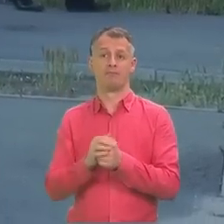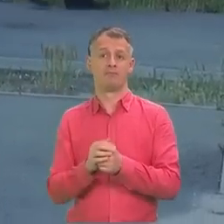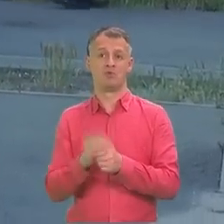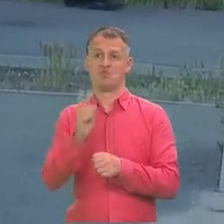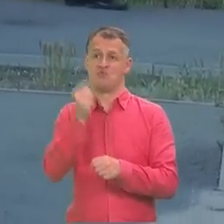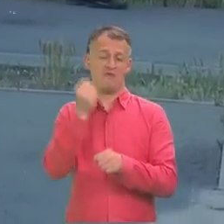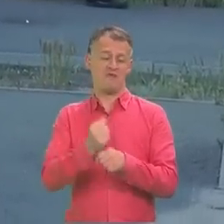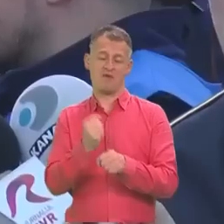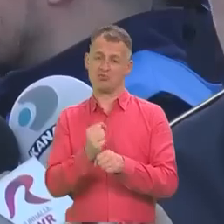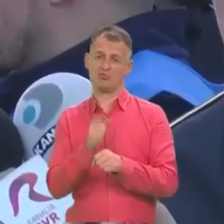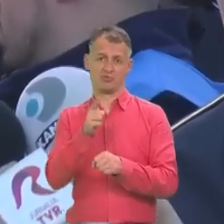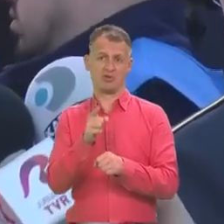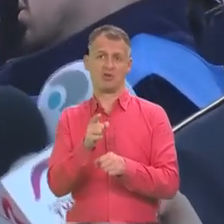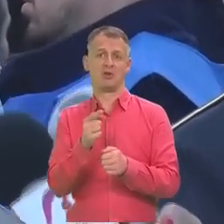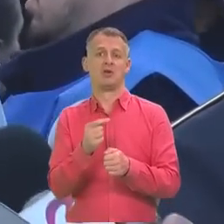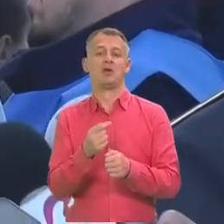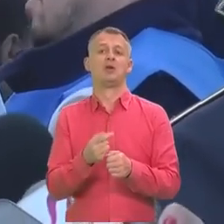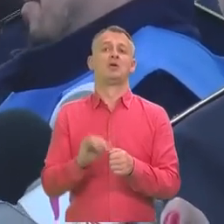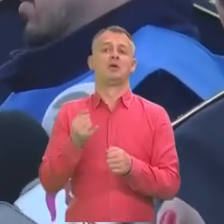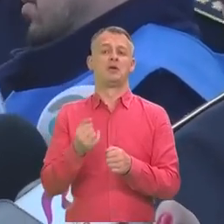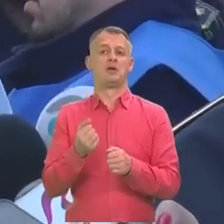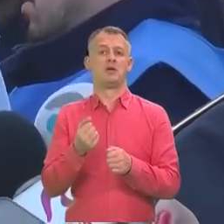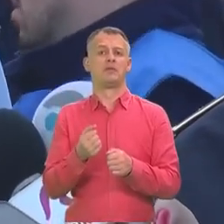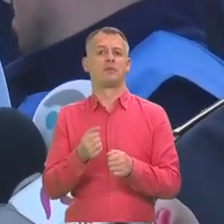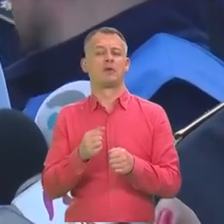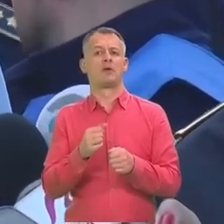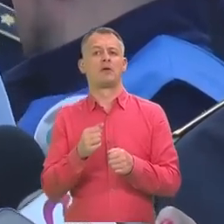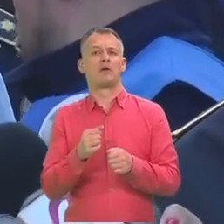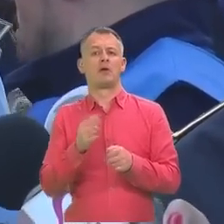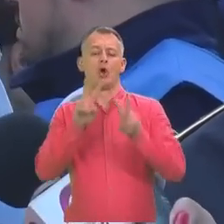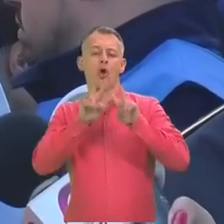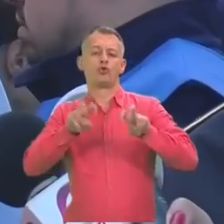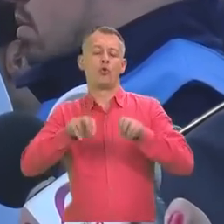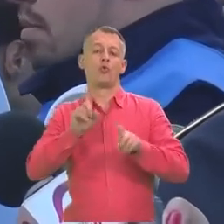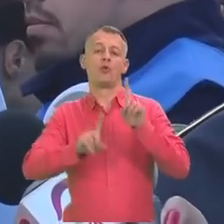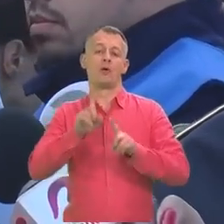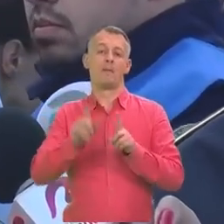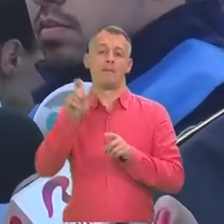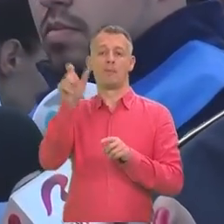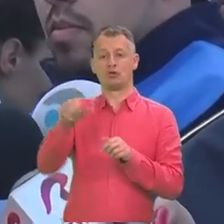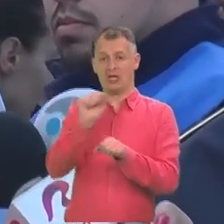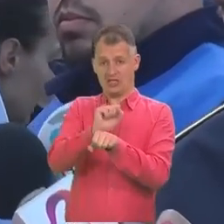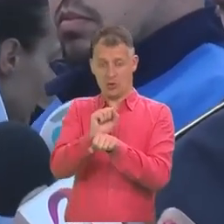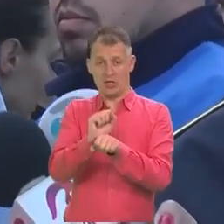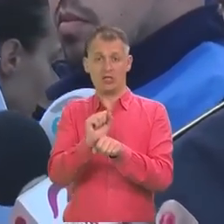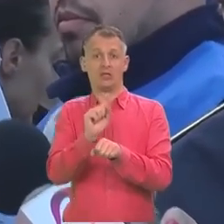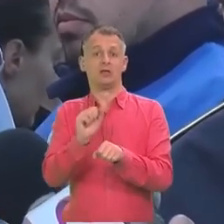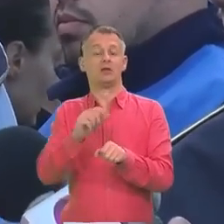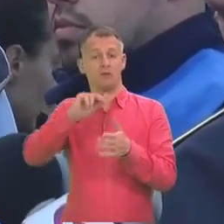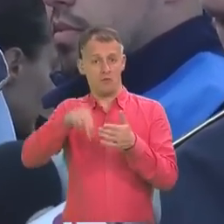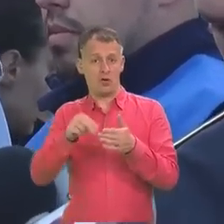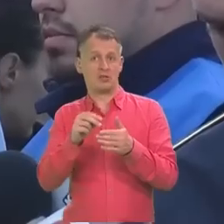face. Toți deținuții vor rămâne pe cameră, în afara celor care îi vom prezenta pentru